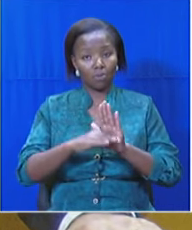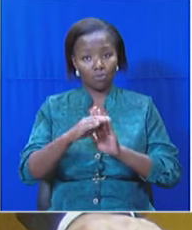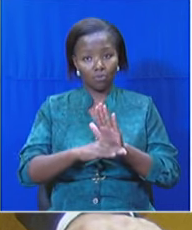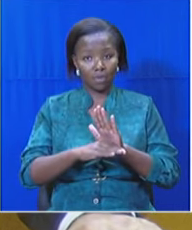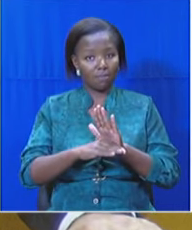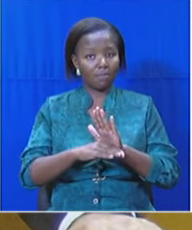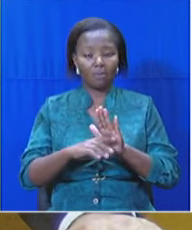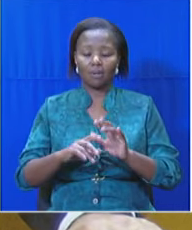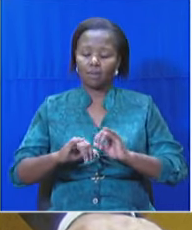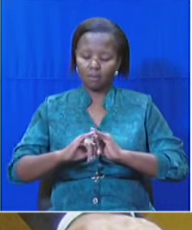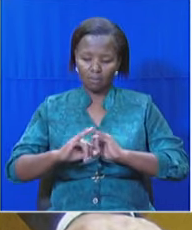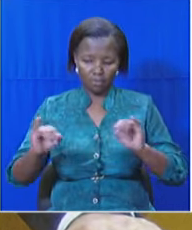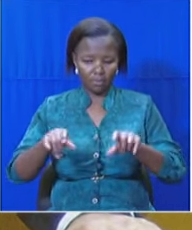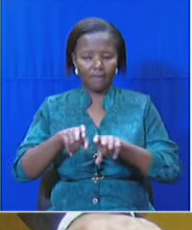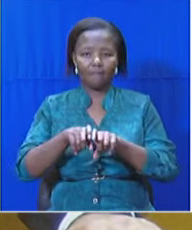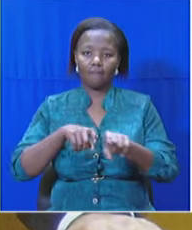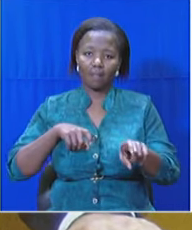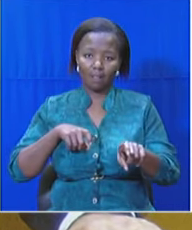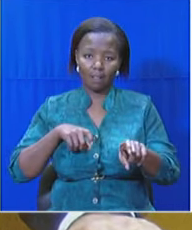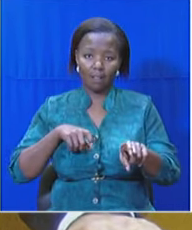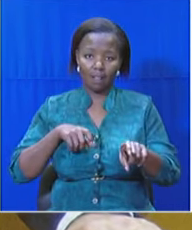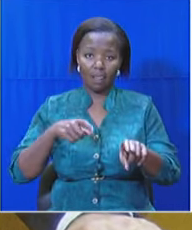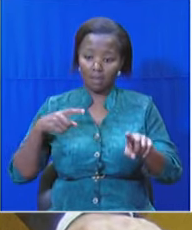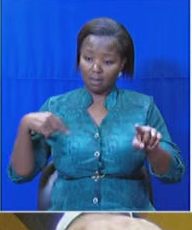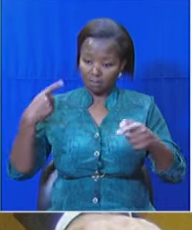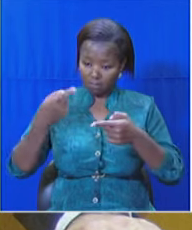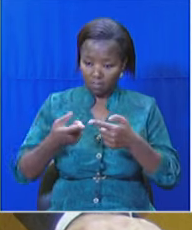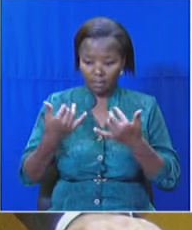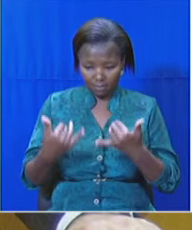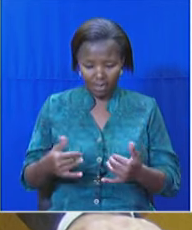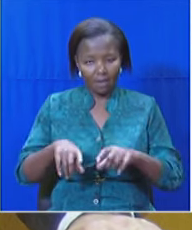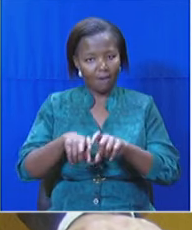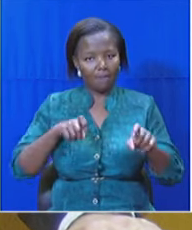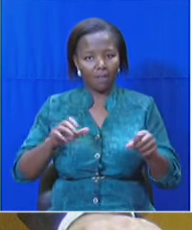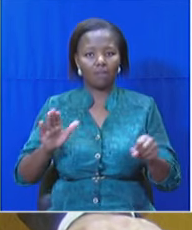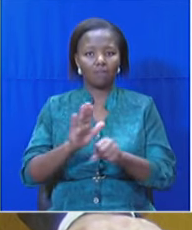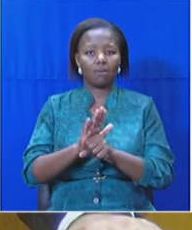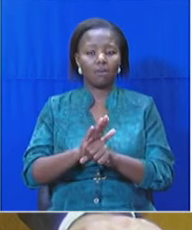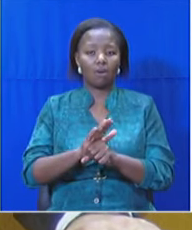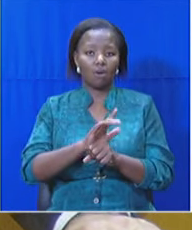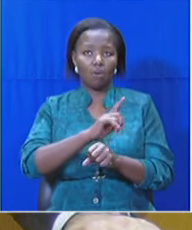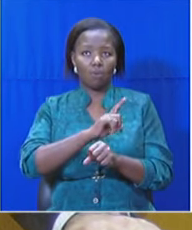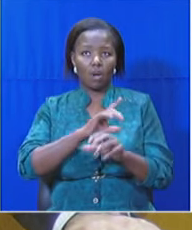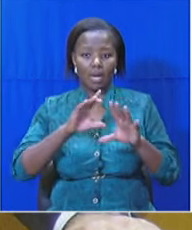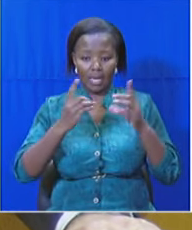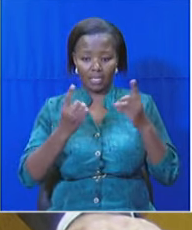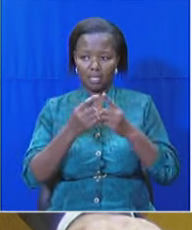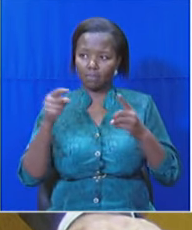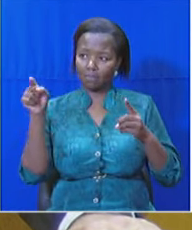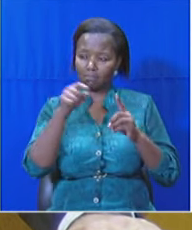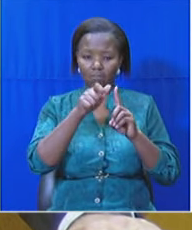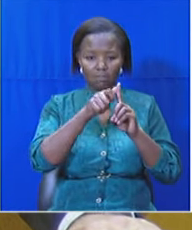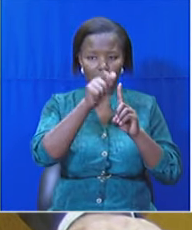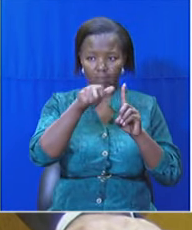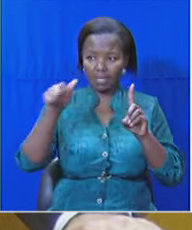op hierdie stadium as gevolg van onbevoegdheid in die departement, en ek praat van oor al die